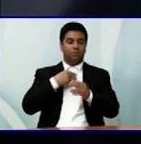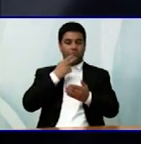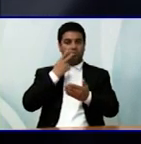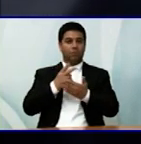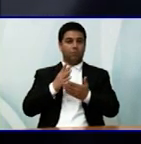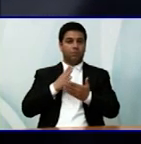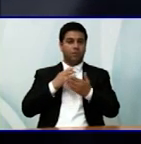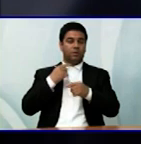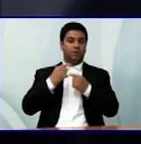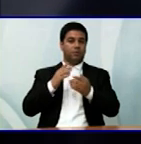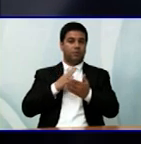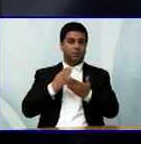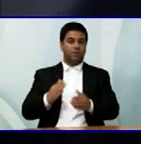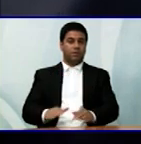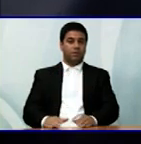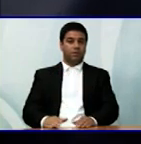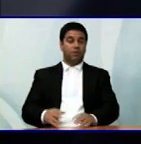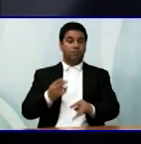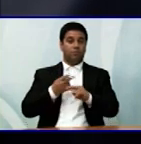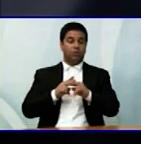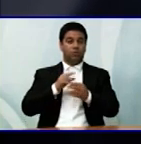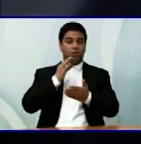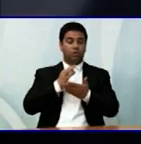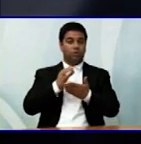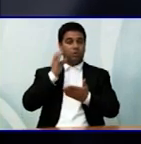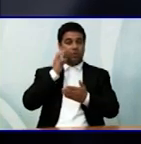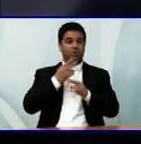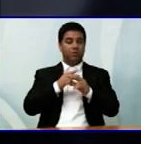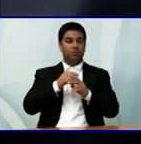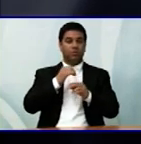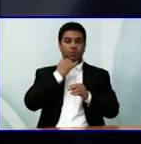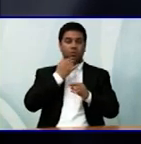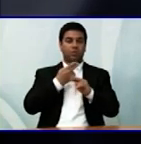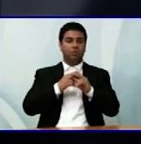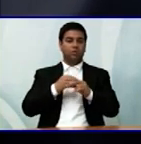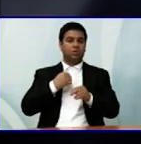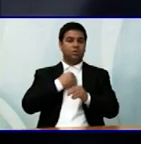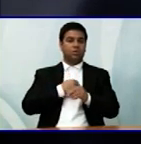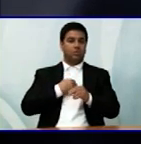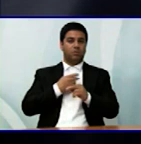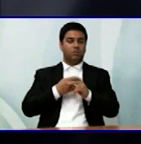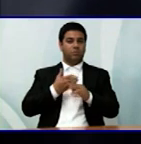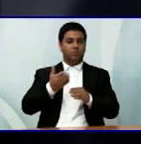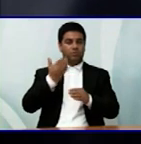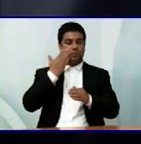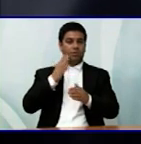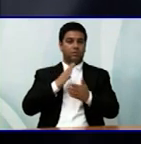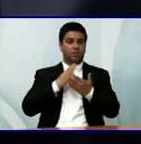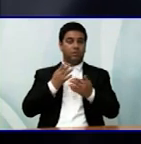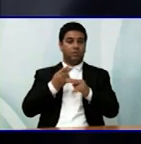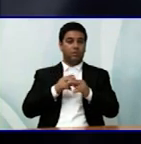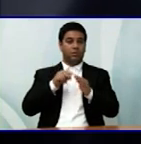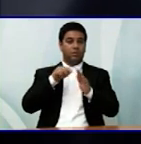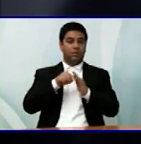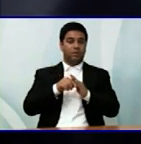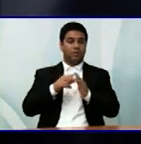edim," debdi. Bu javobni eshitgan chol shart etib peshonasiga uribdi. "O'sha